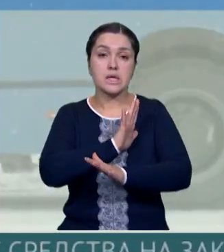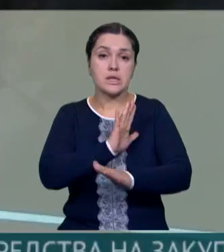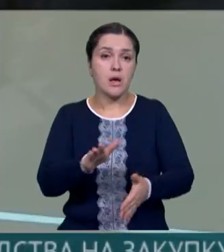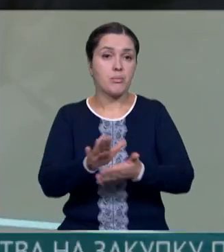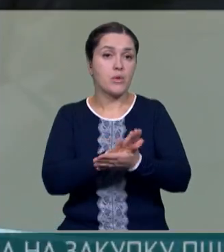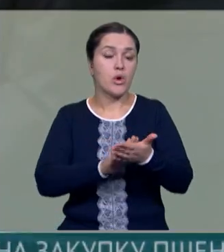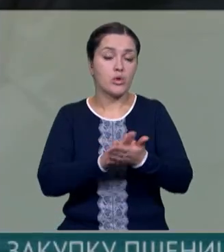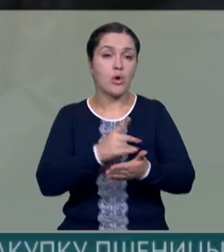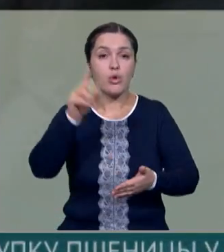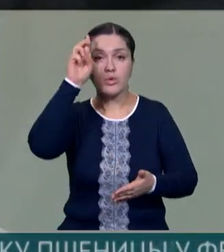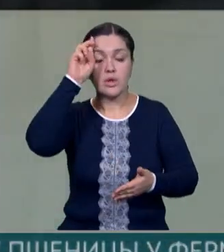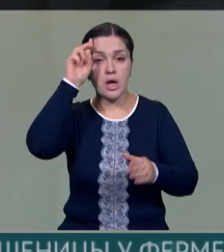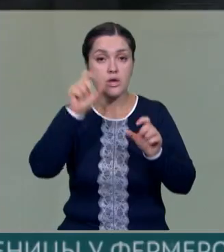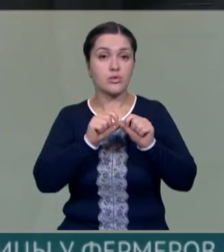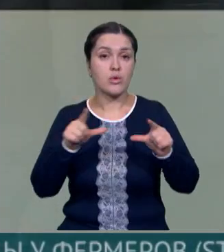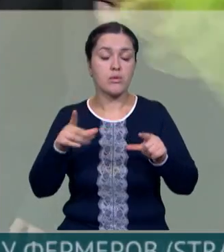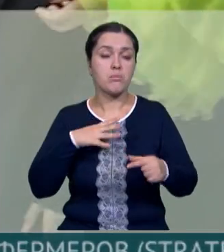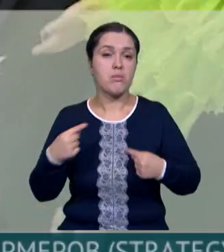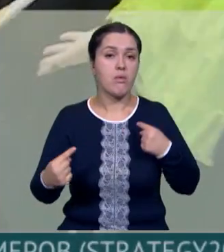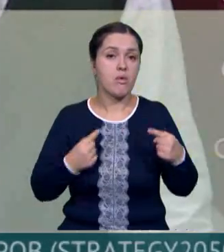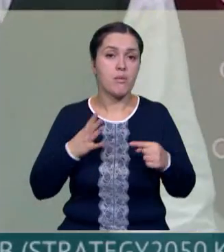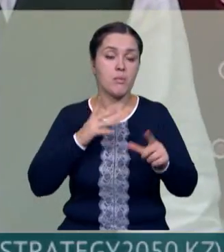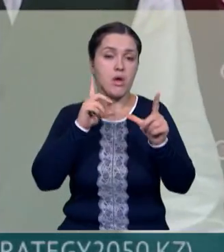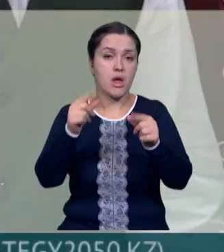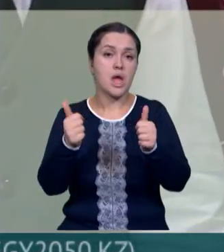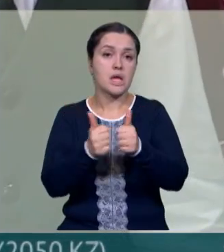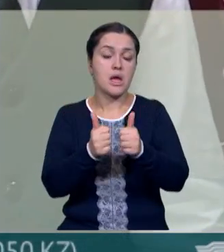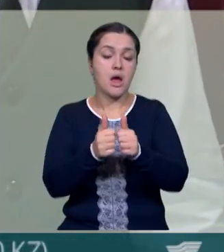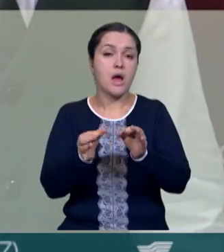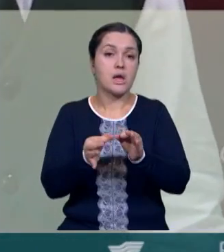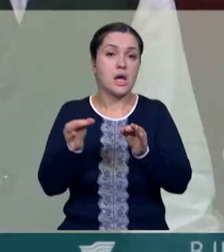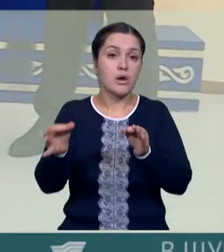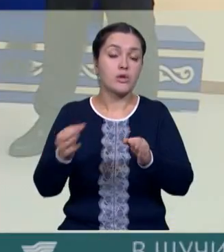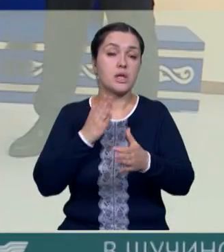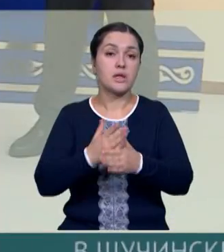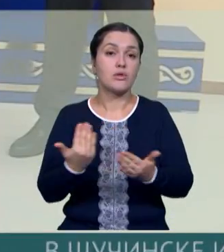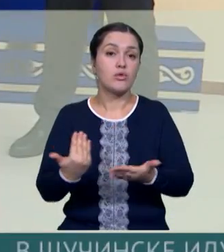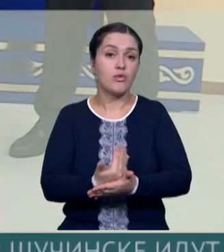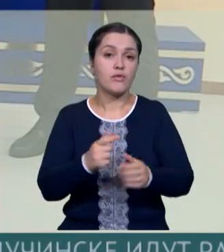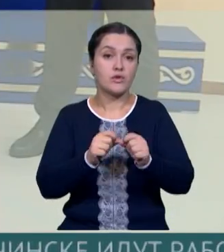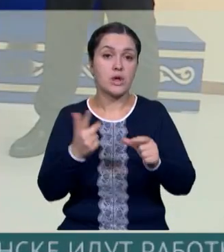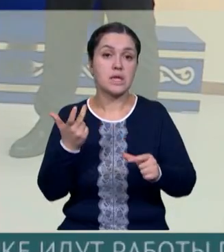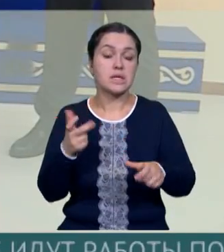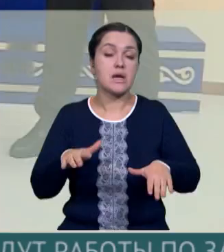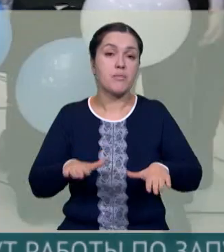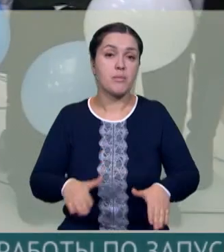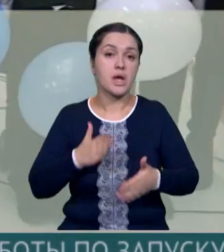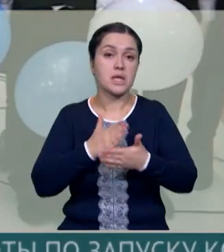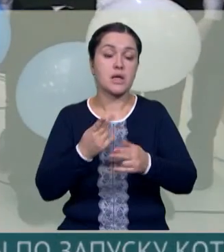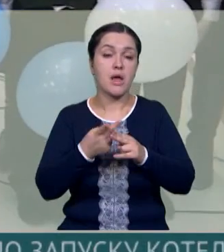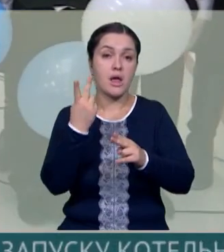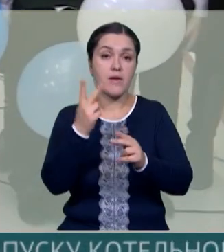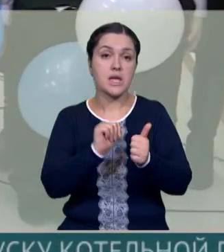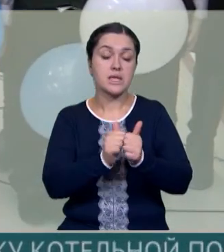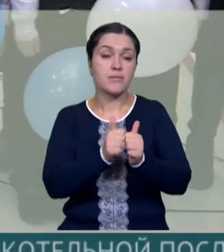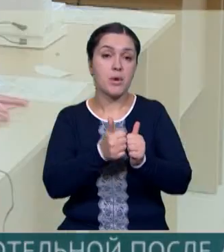одной государственной школы. Детям приходилось ездить учиться в соседние районы. Новая школа рассчитана на 300 мест. В две смены здесь